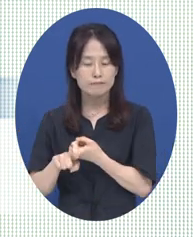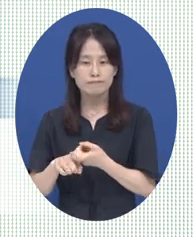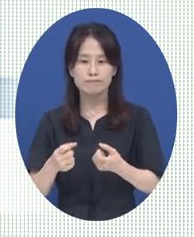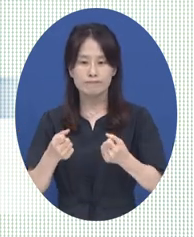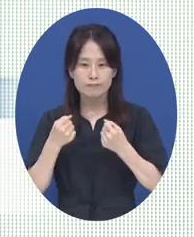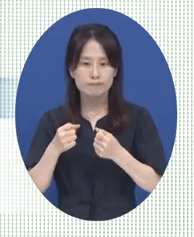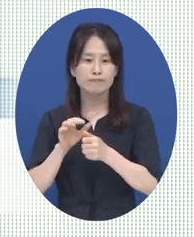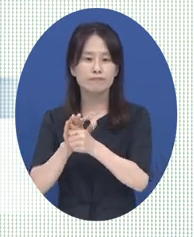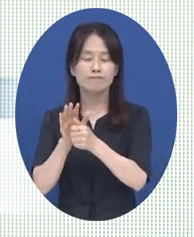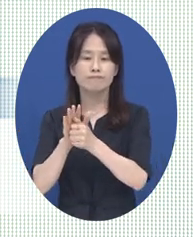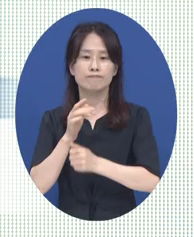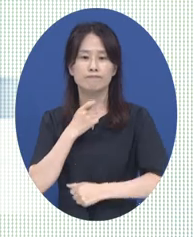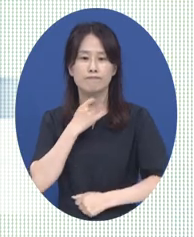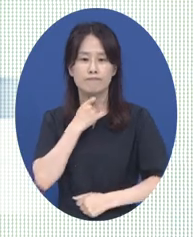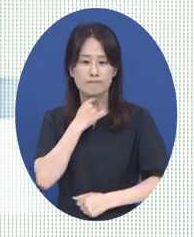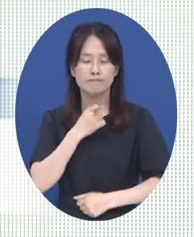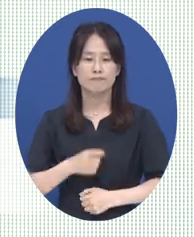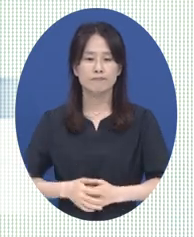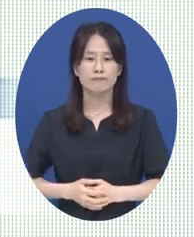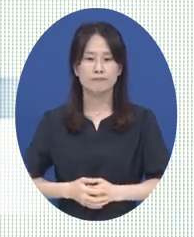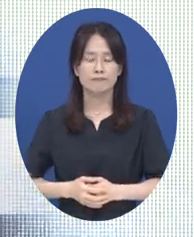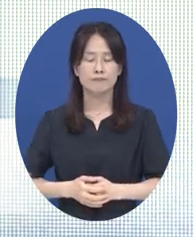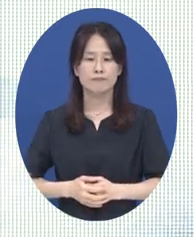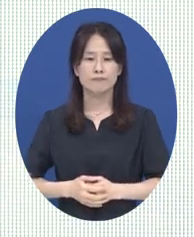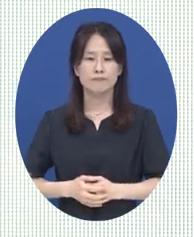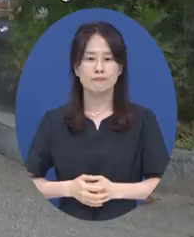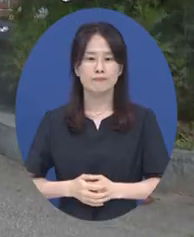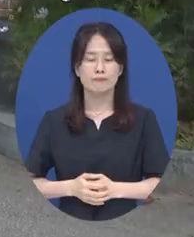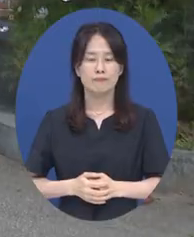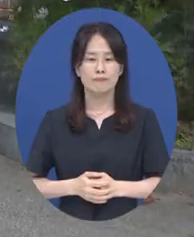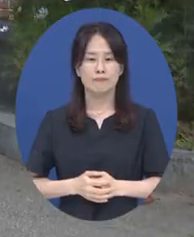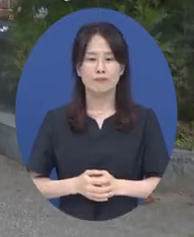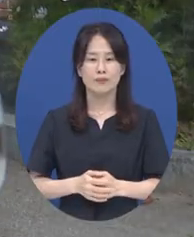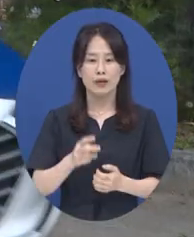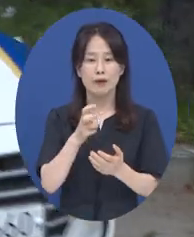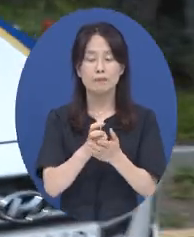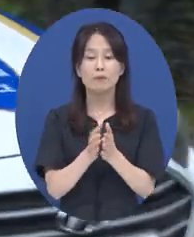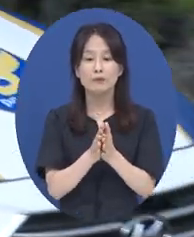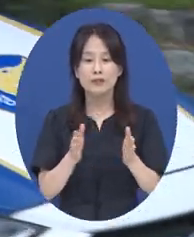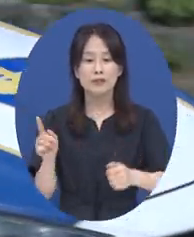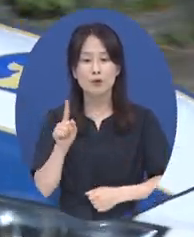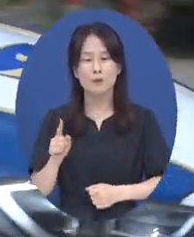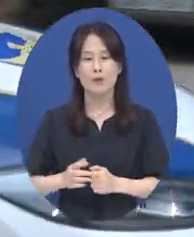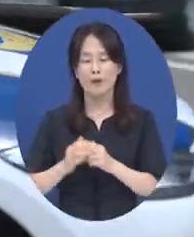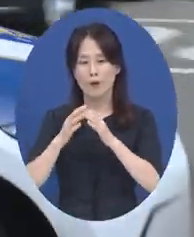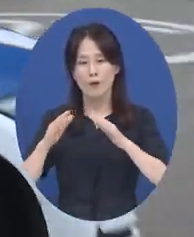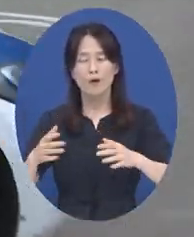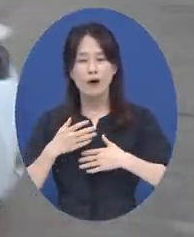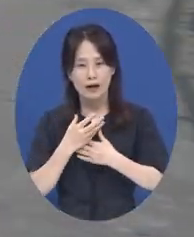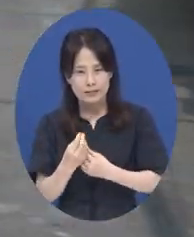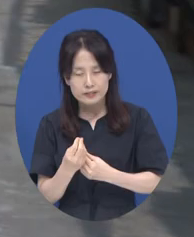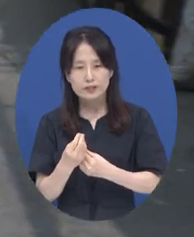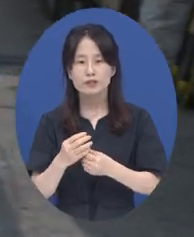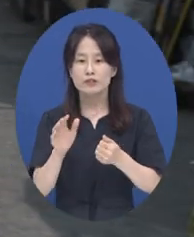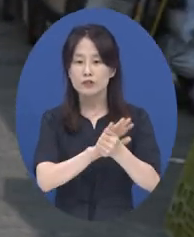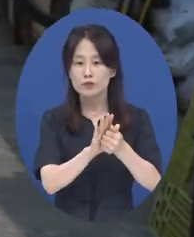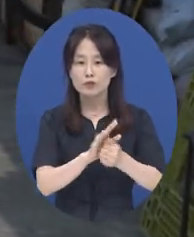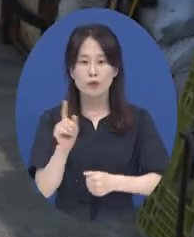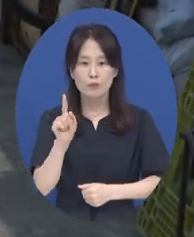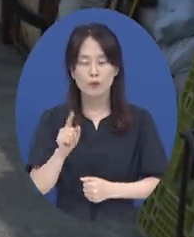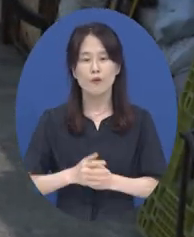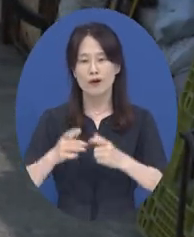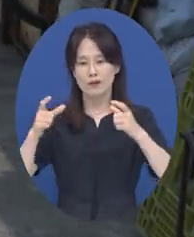모든 관심과 역량을 봐야겠습니다 자치 경찰 재생으로 마을공동체 안전과 치안 복지